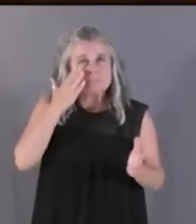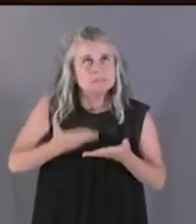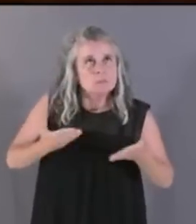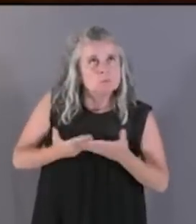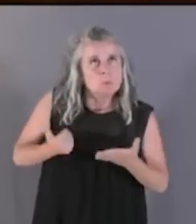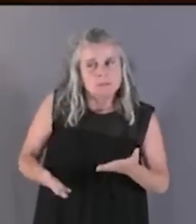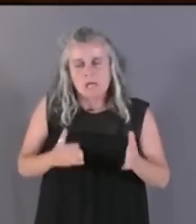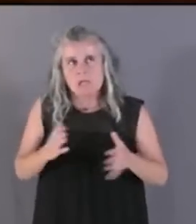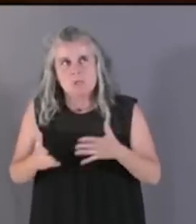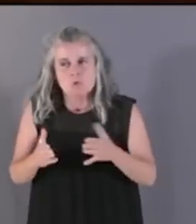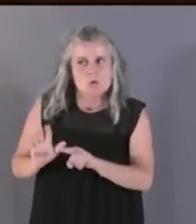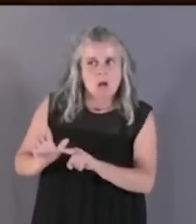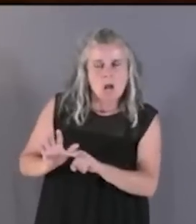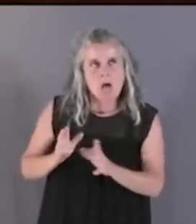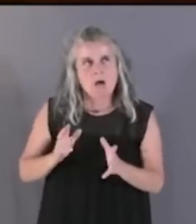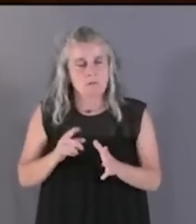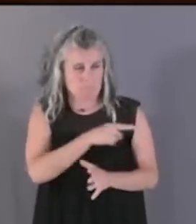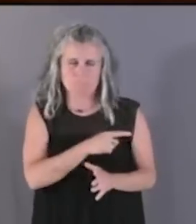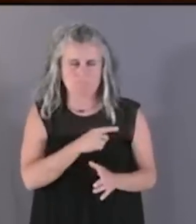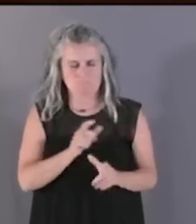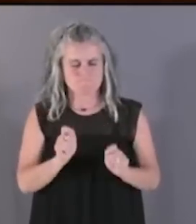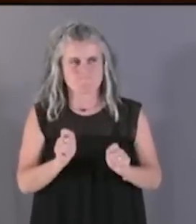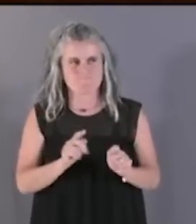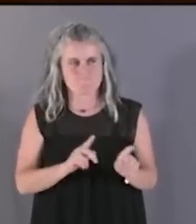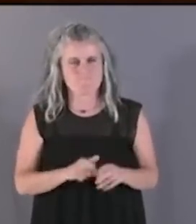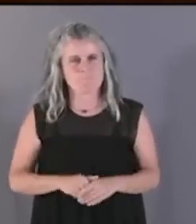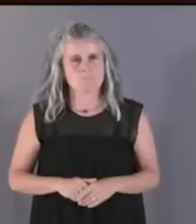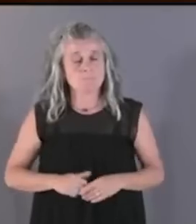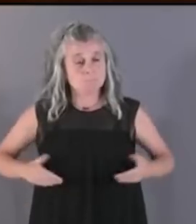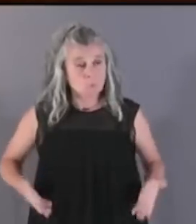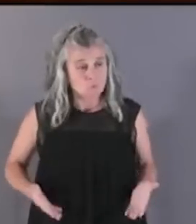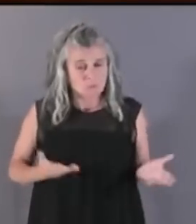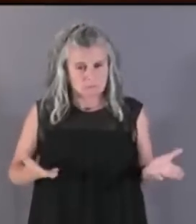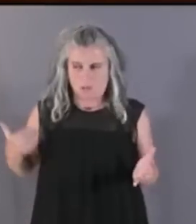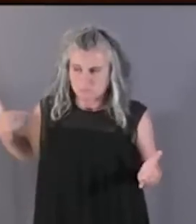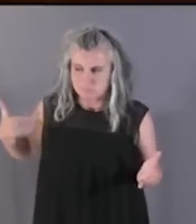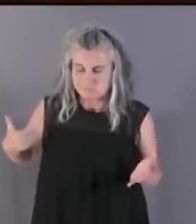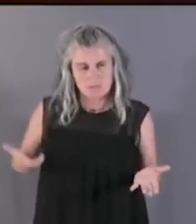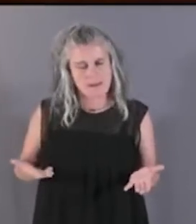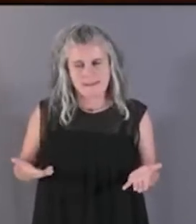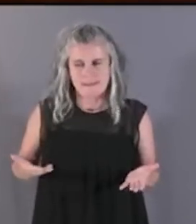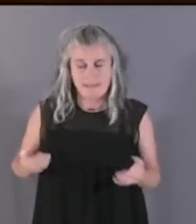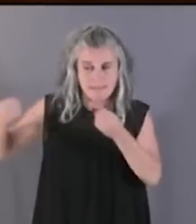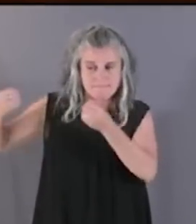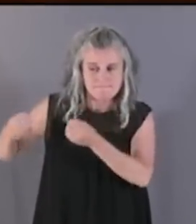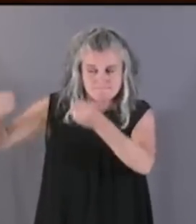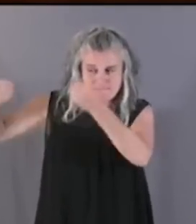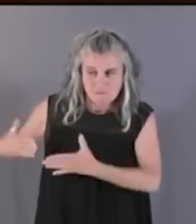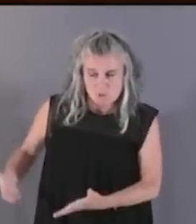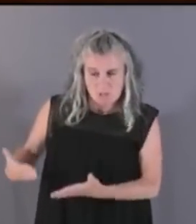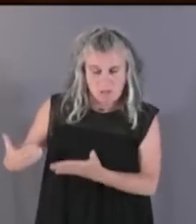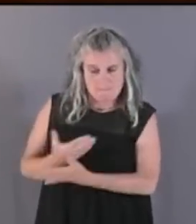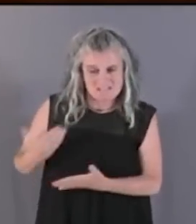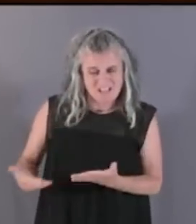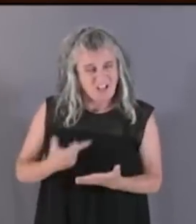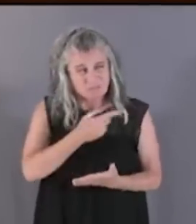opportunité. L'opportunité qui s'offre à nous aujourd'hui, c'est de tirer réellement les conséquences de ce que vous nous avez infligé